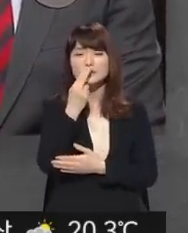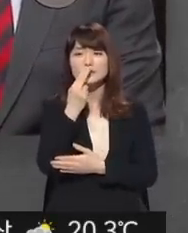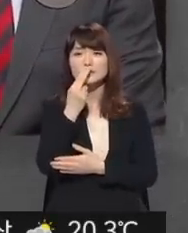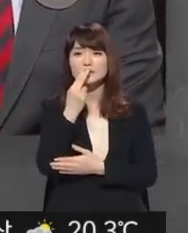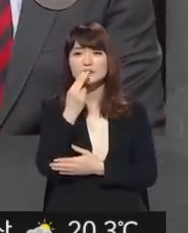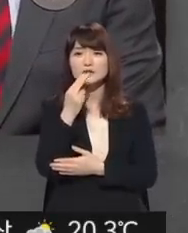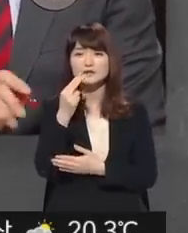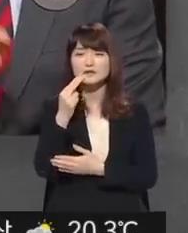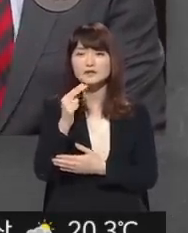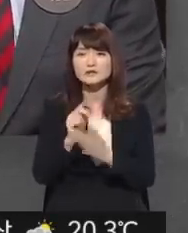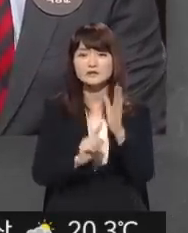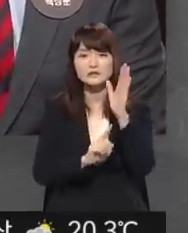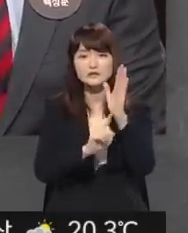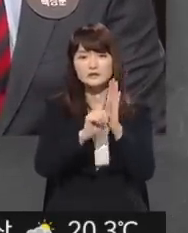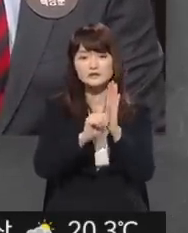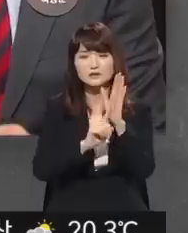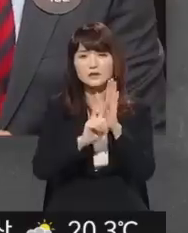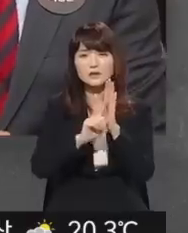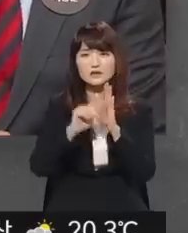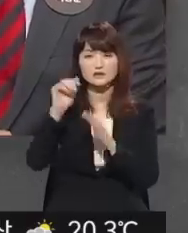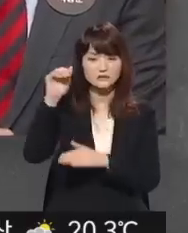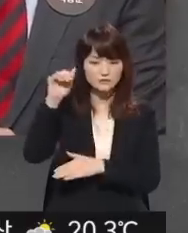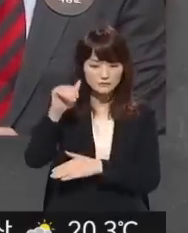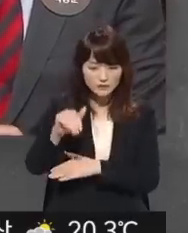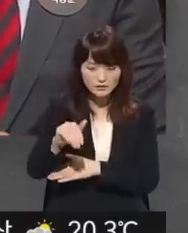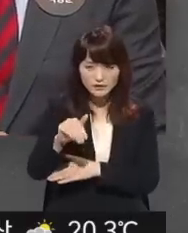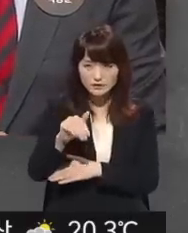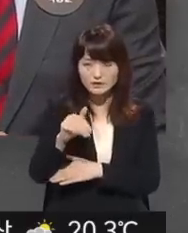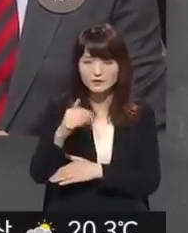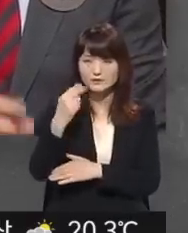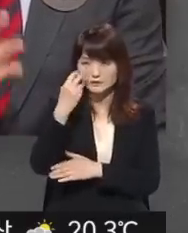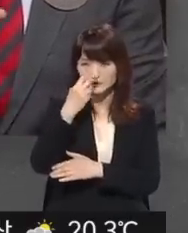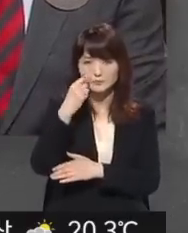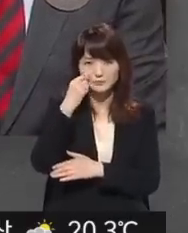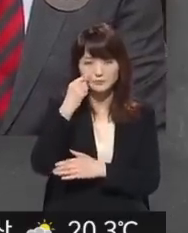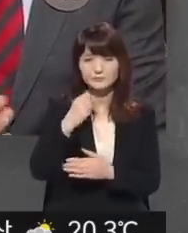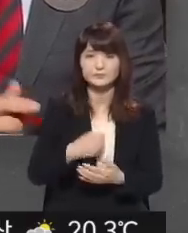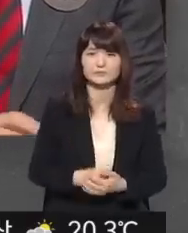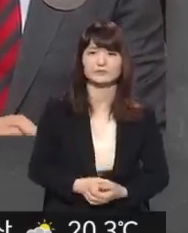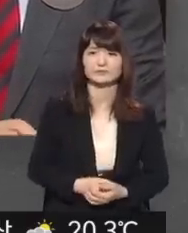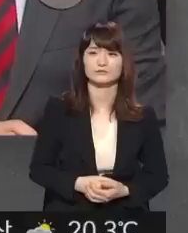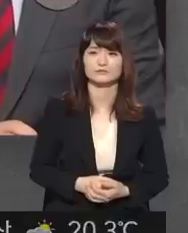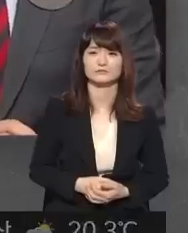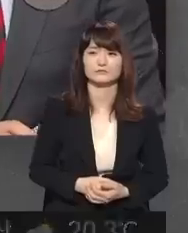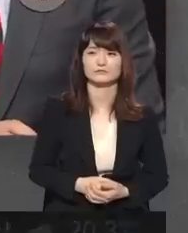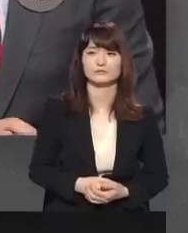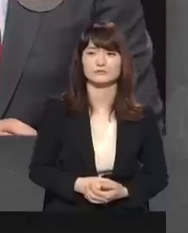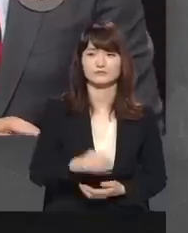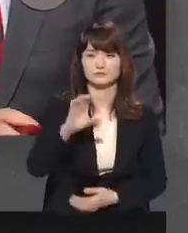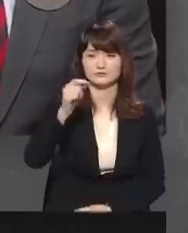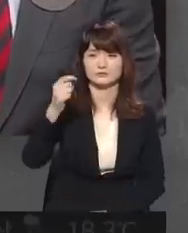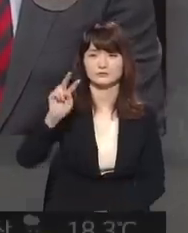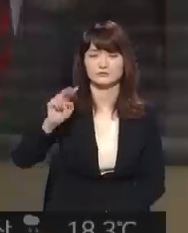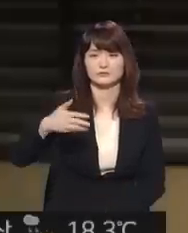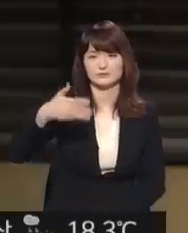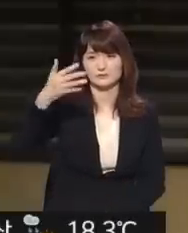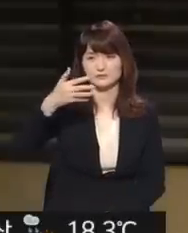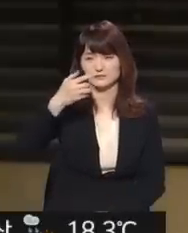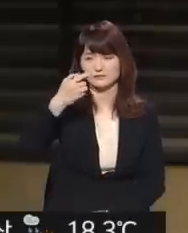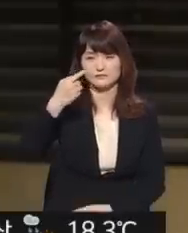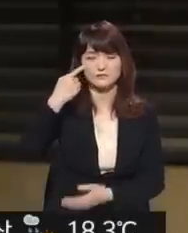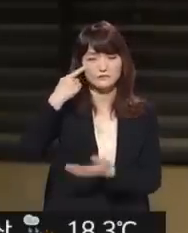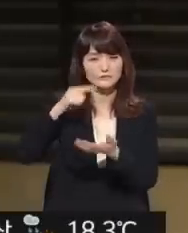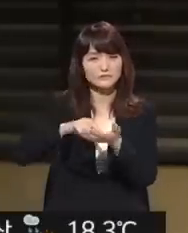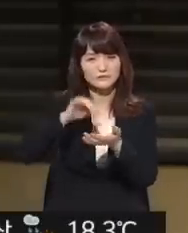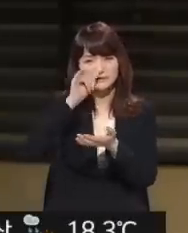산소포화도가 떨어졌는데 정상이라고 거짓 작성했거나 이랬다면 문제가 되겠지만 CCTV 사는게 다 나와 있는데 이게 뭐가 문제냐 이렇게 반론을 제기하고 있는